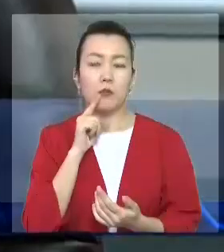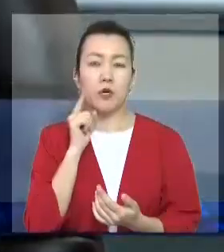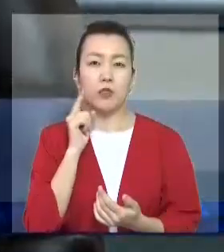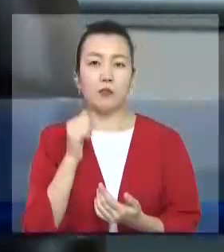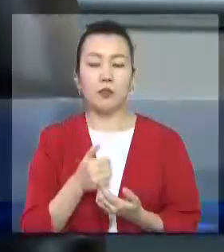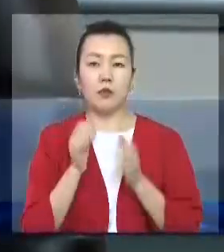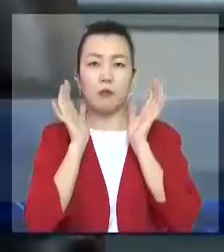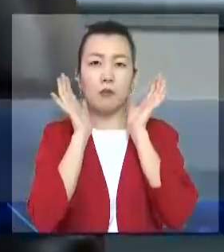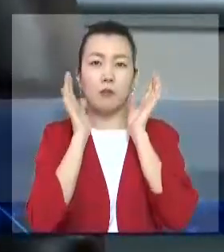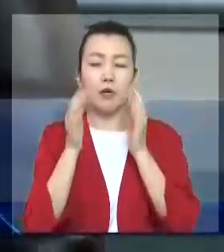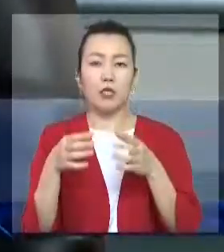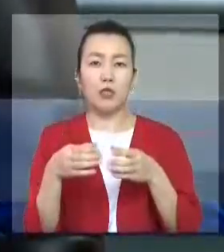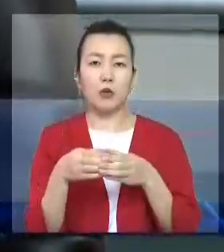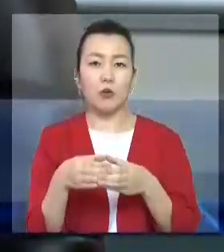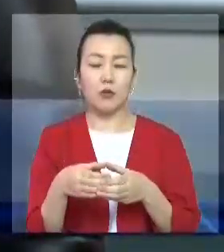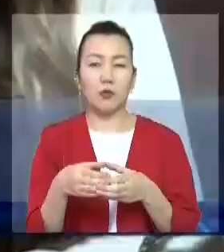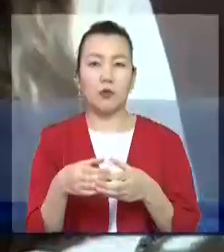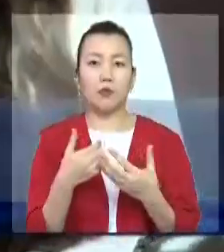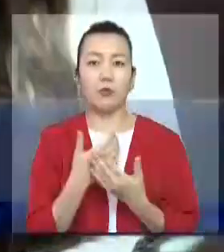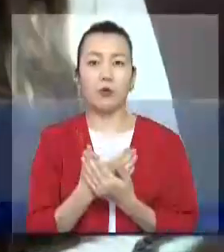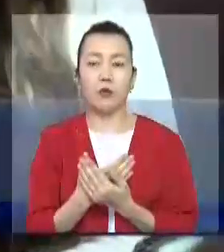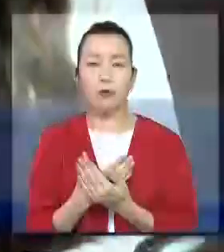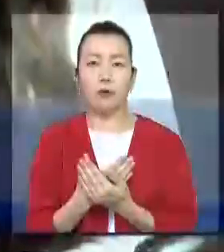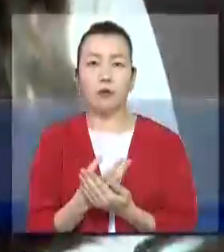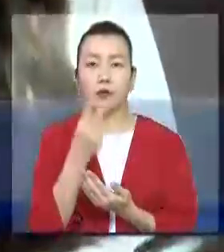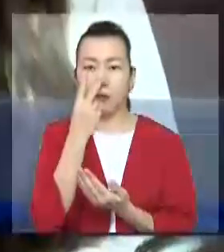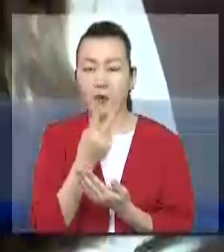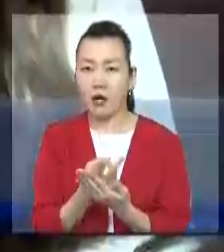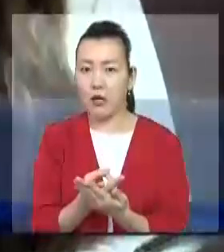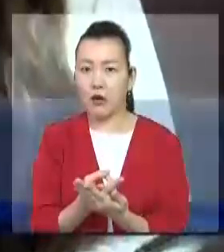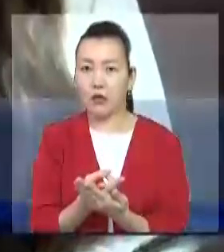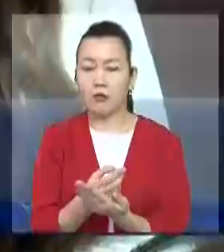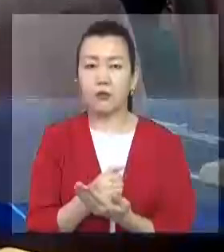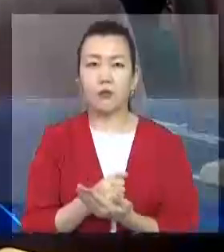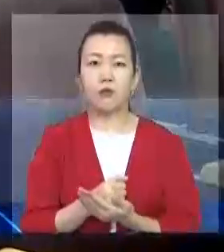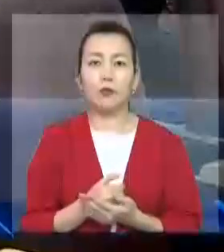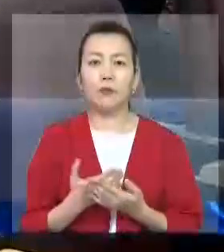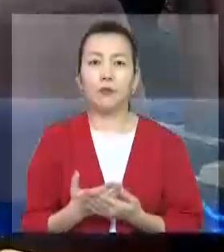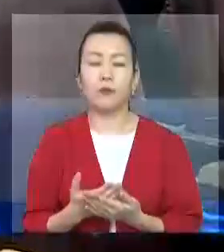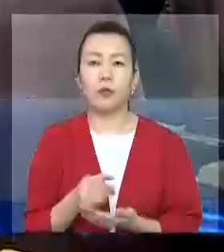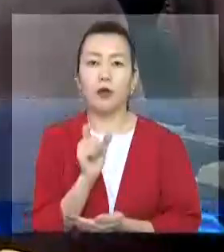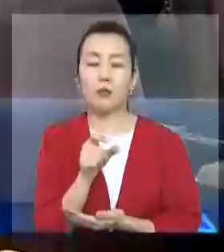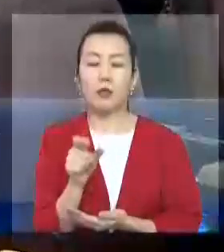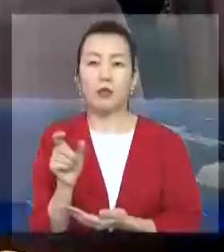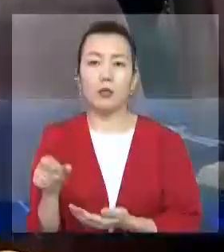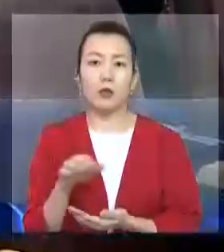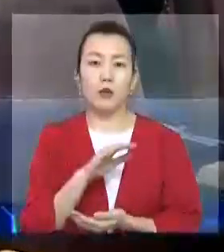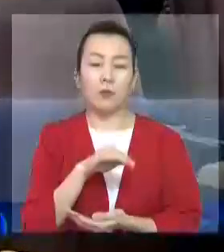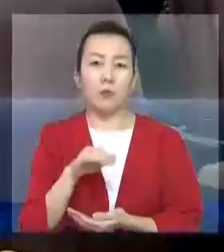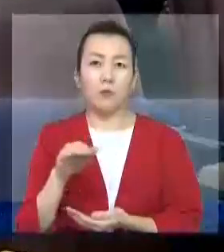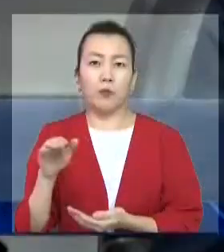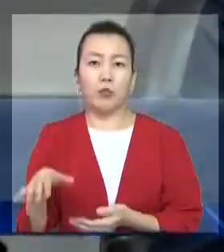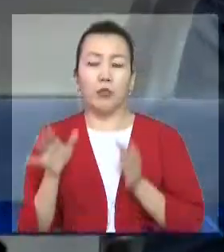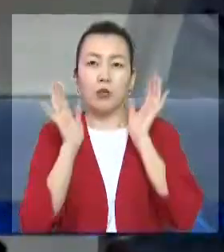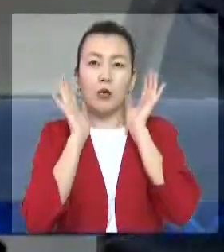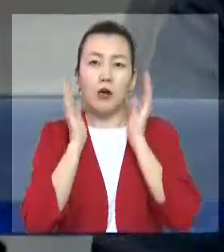деструктивных религиозных течений, и в этой связи важно их направить на правильный путь, удовлетворить духовные потребности, разъяснить, что правильно, а что нет, объяснить